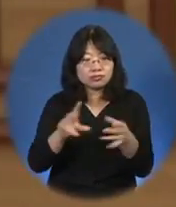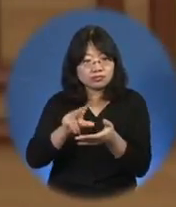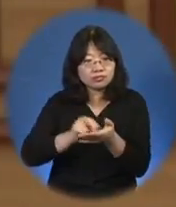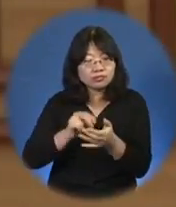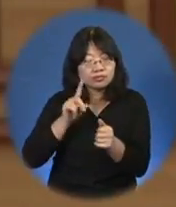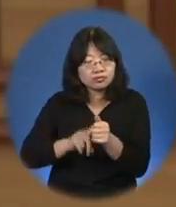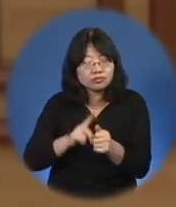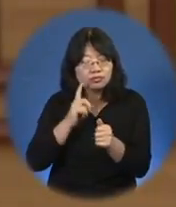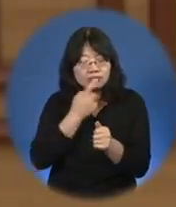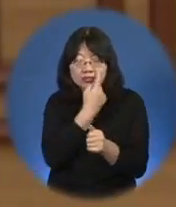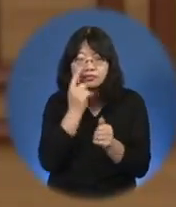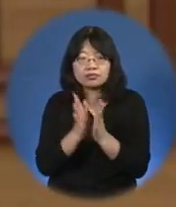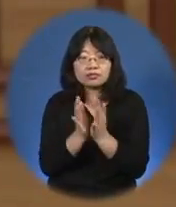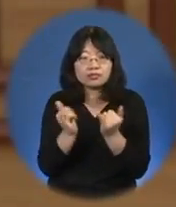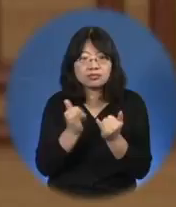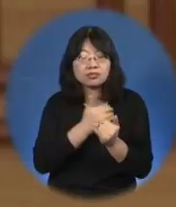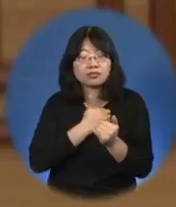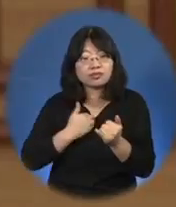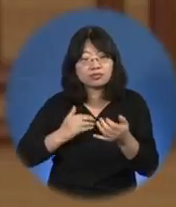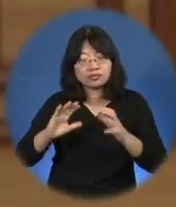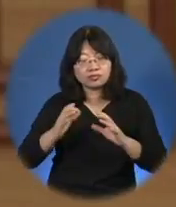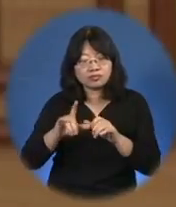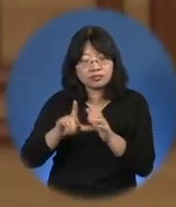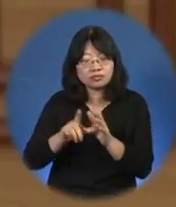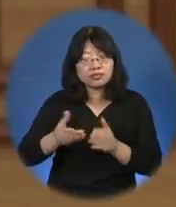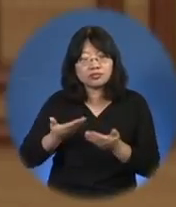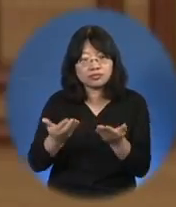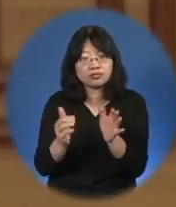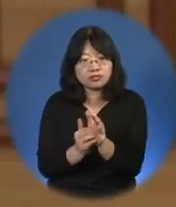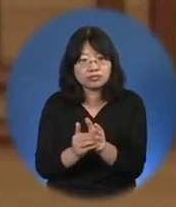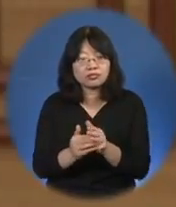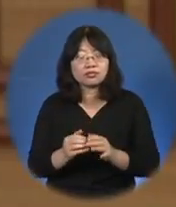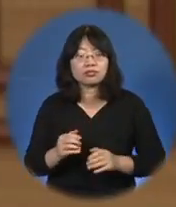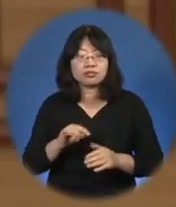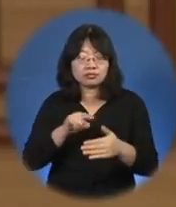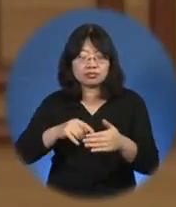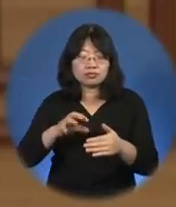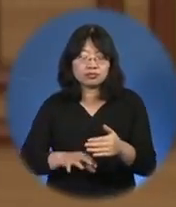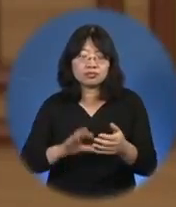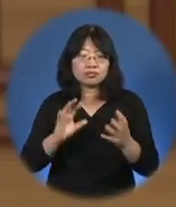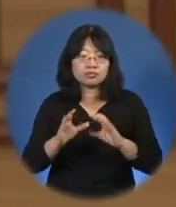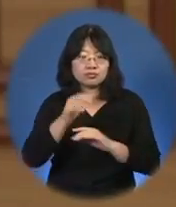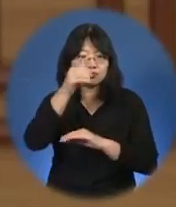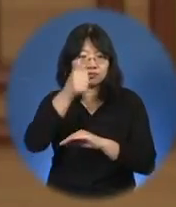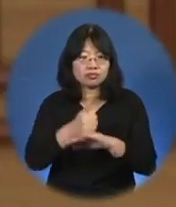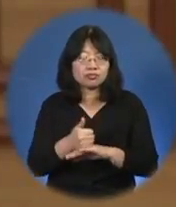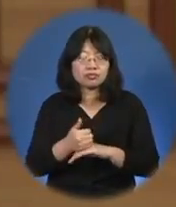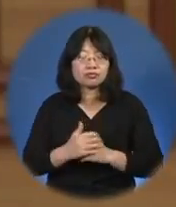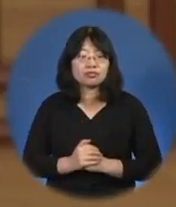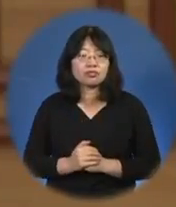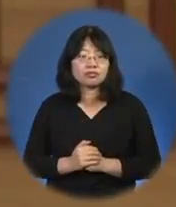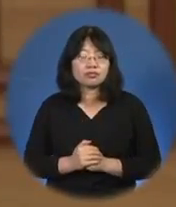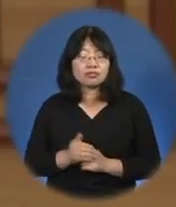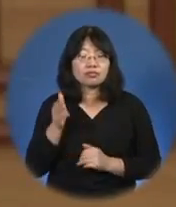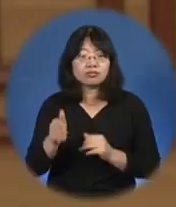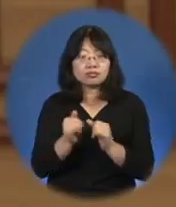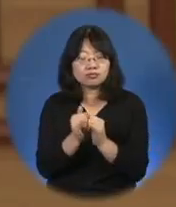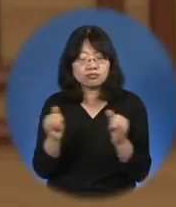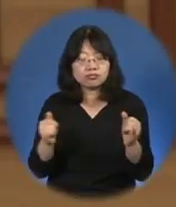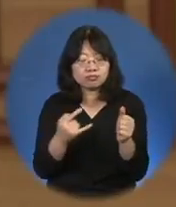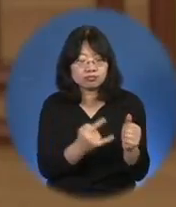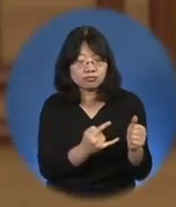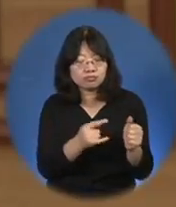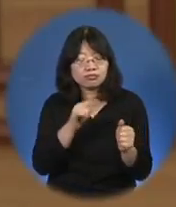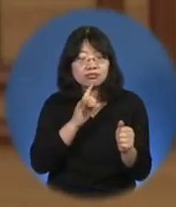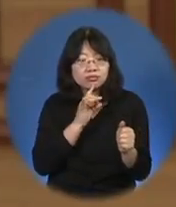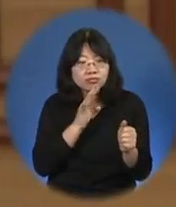대해서 본인들이 충분히 토론할 수 있는 시간을 드렸고요. 거기서 이제 토론 결과 전문가 분들한테